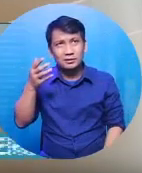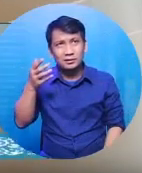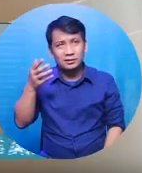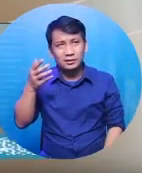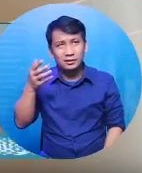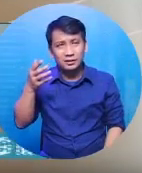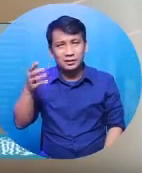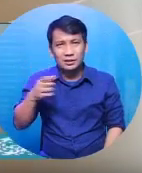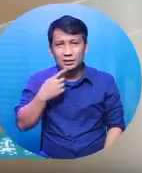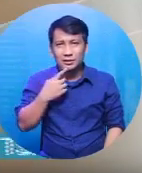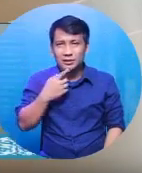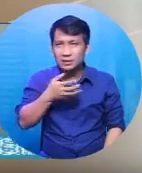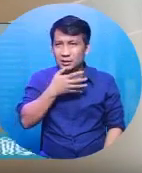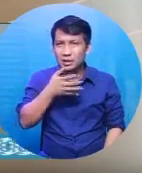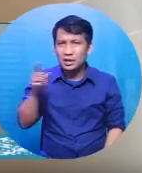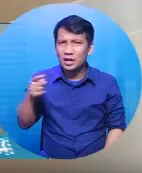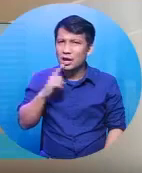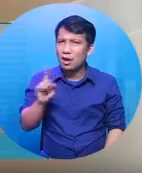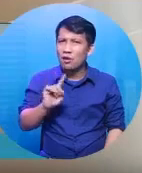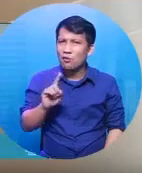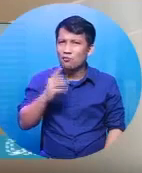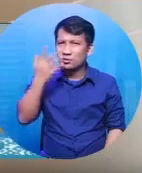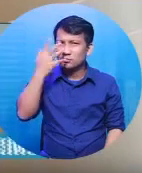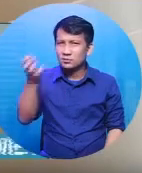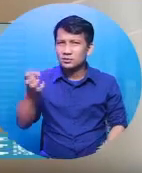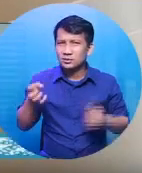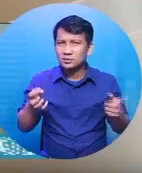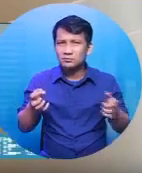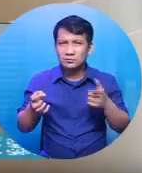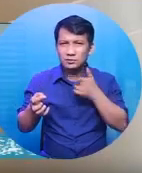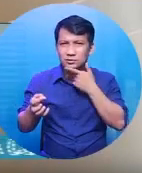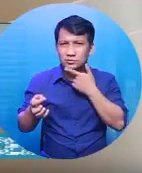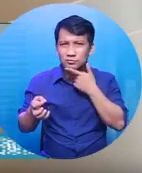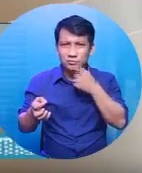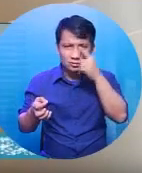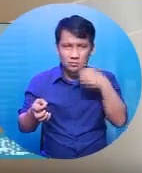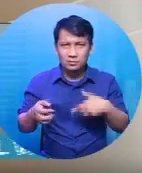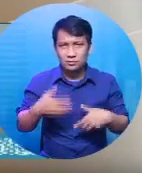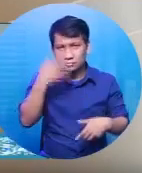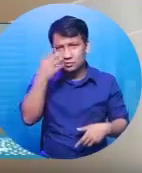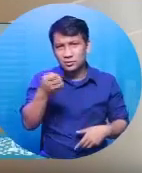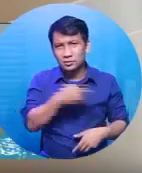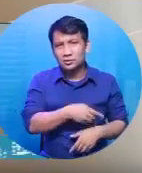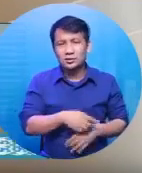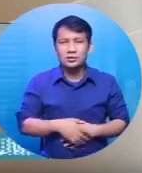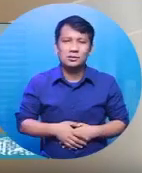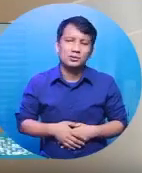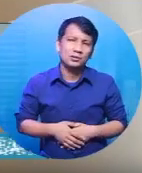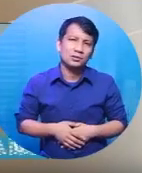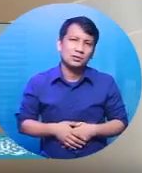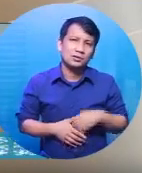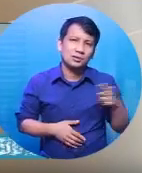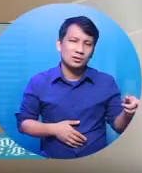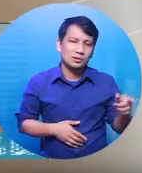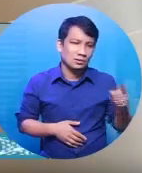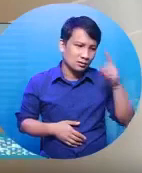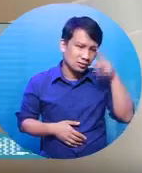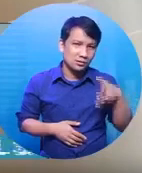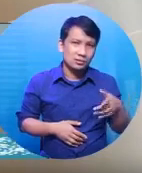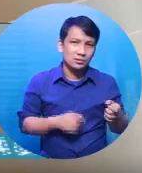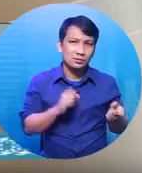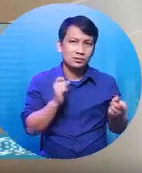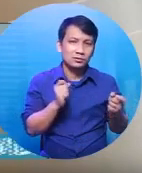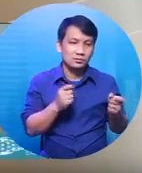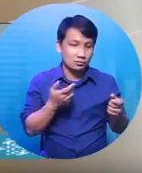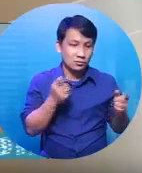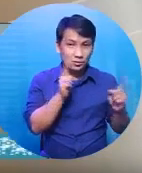pakisagot lang po tanong ko, Nay. Nay, ano ba ikinagalit nyo sa lesbian? Ba't kayo galit na galit nyo sa lesbian? Kasi po, sir, yung lesbian na yan, nagbago ang ugali